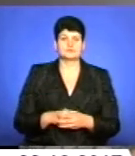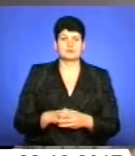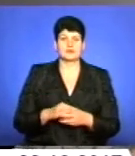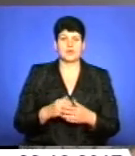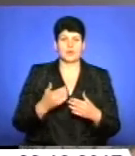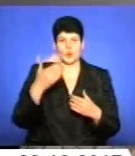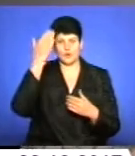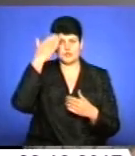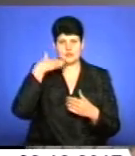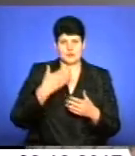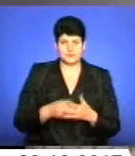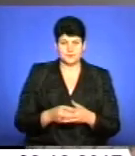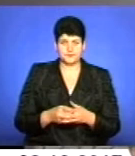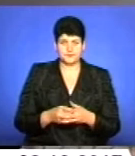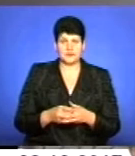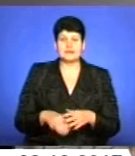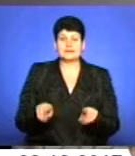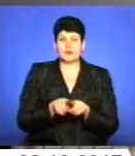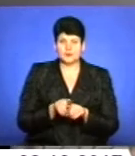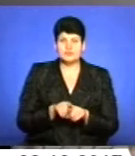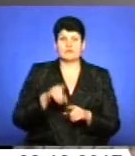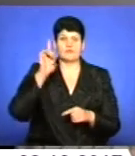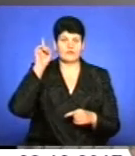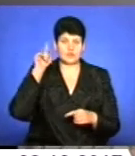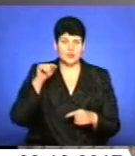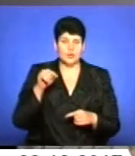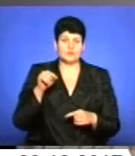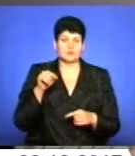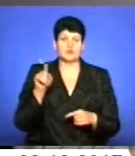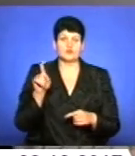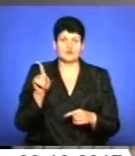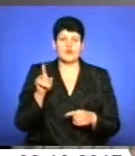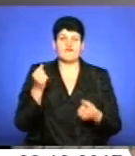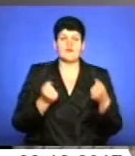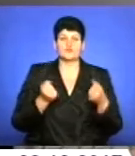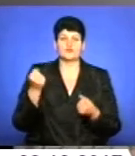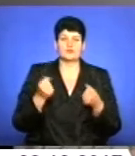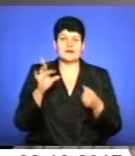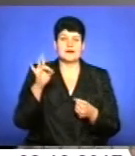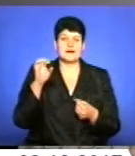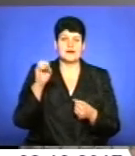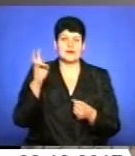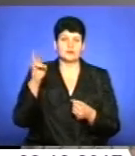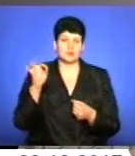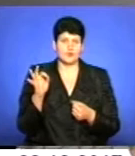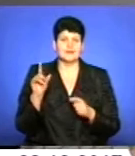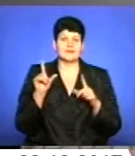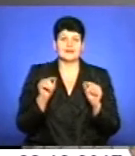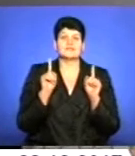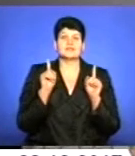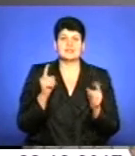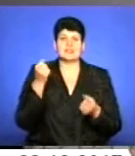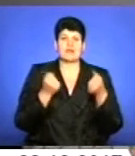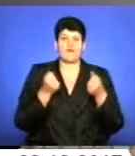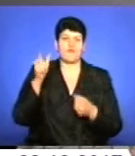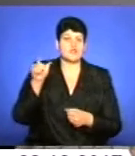розсічення лоба. Також відомо, що в автомобілі Renault Premium їхав тільки водій, він не